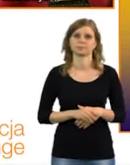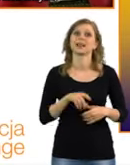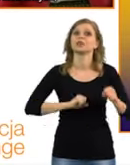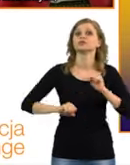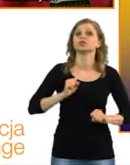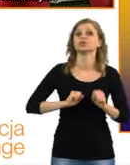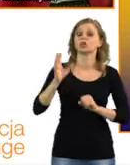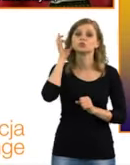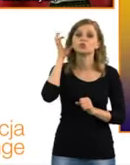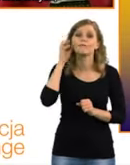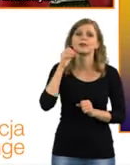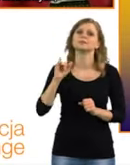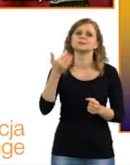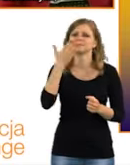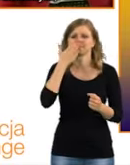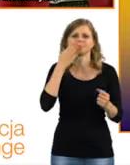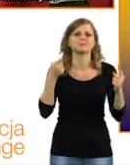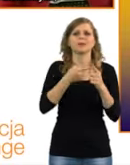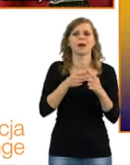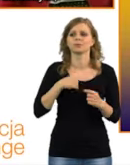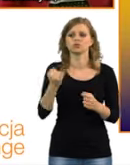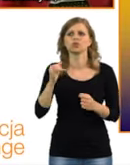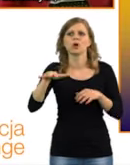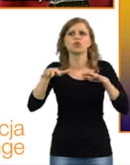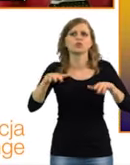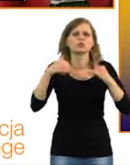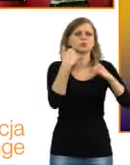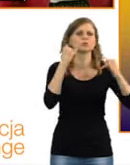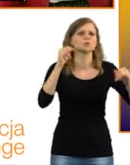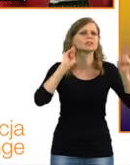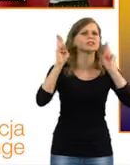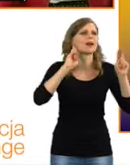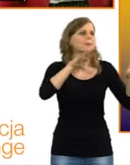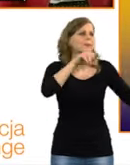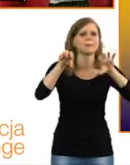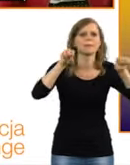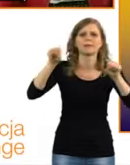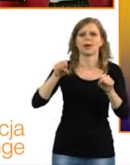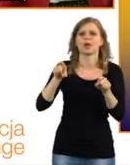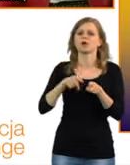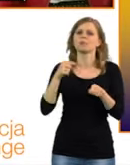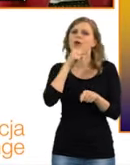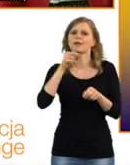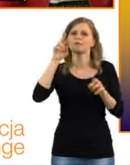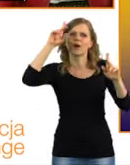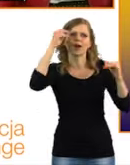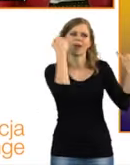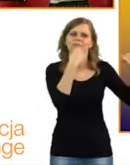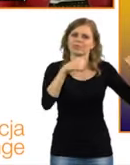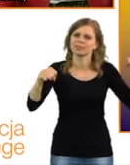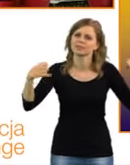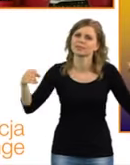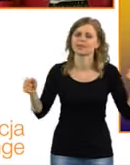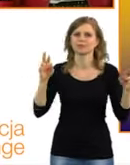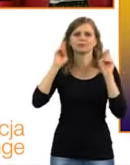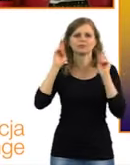Ćwiczenia słuchowe dążą do zwiększenia zasobu doświadczeń słuchowych, rozróżniania, rozumienia